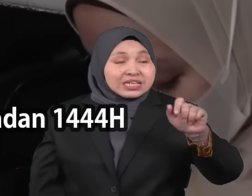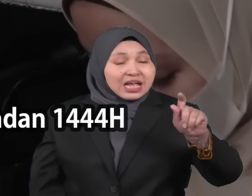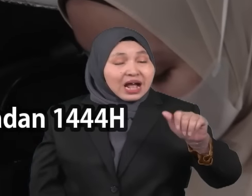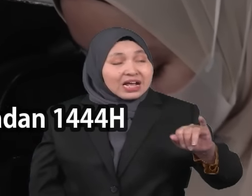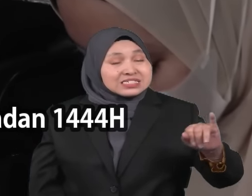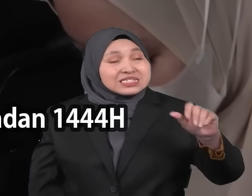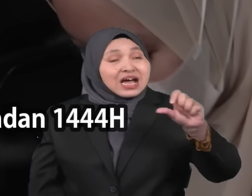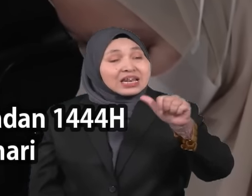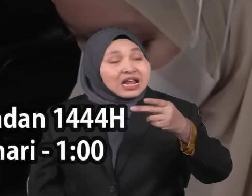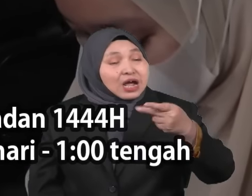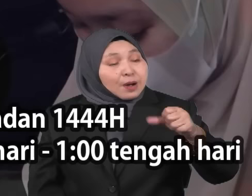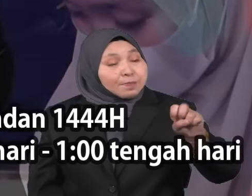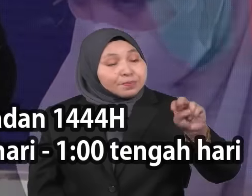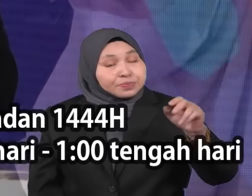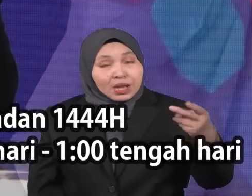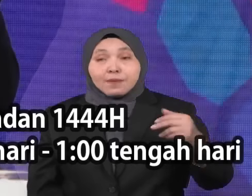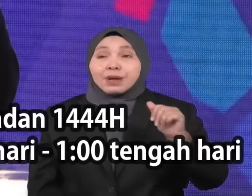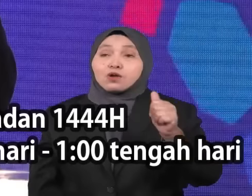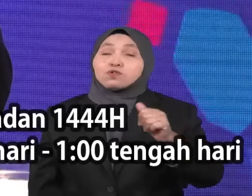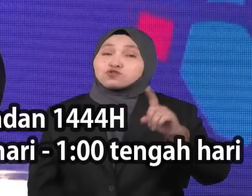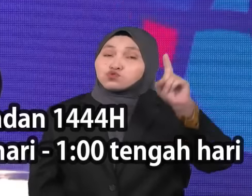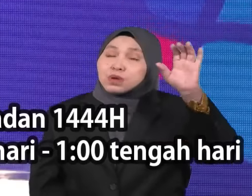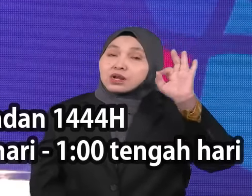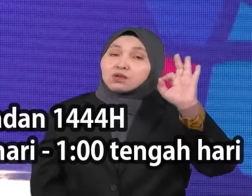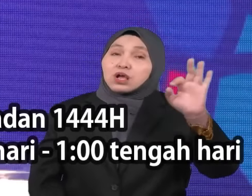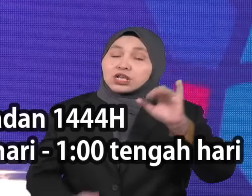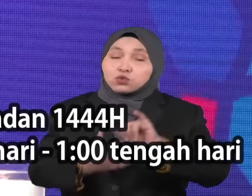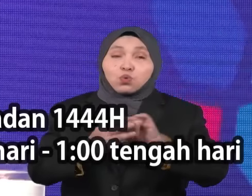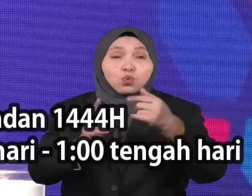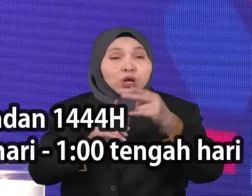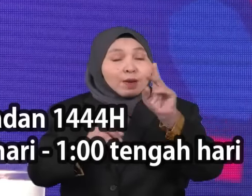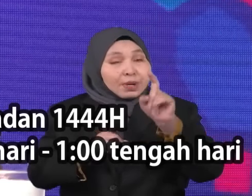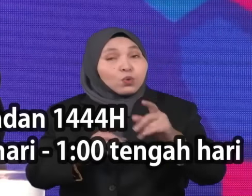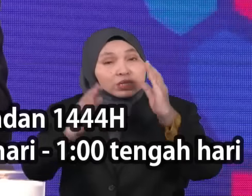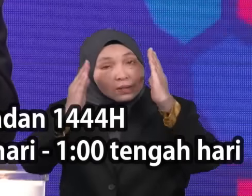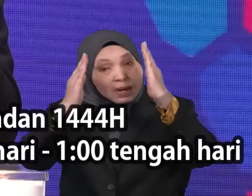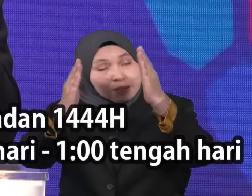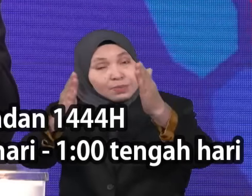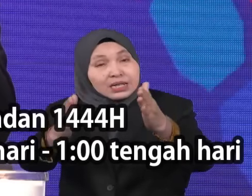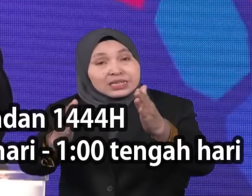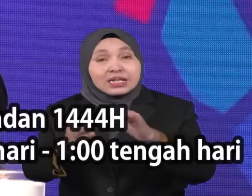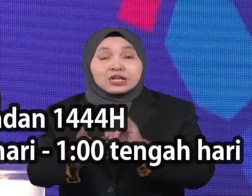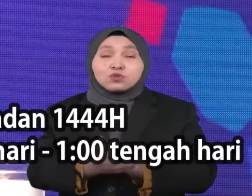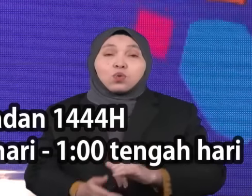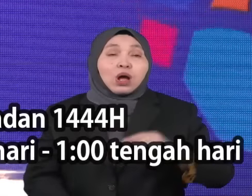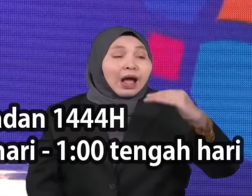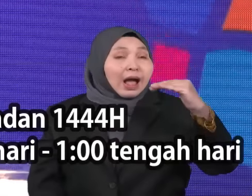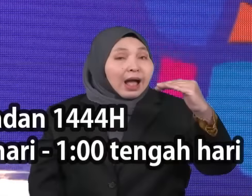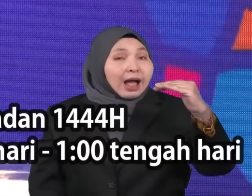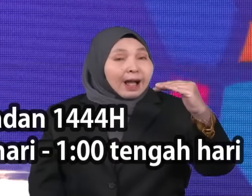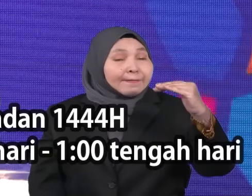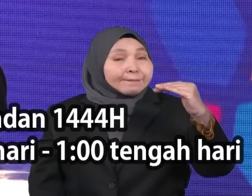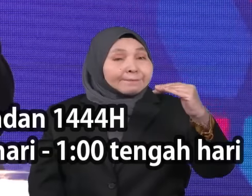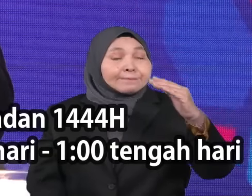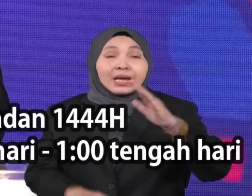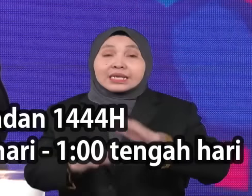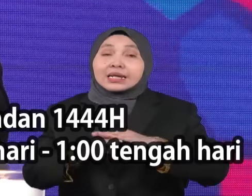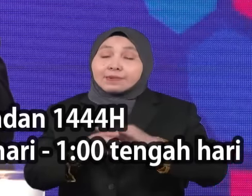akhirati hasanah. Bagus, subhanallah. Itu huruf yang perlu kita beri perhatian, iaitulah huruf ha pada